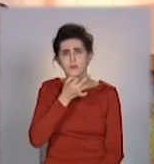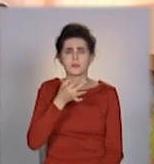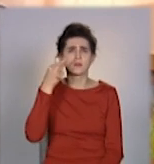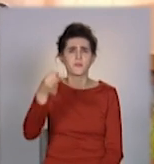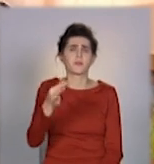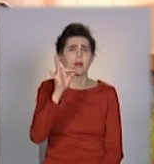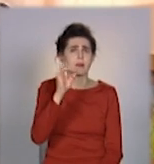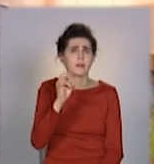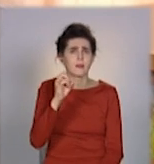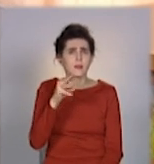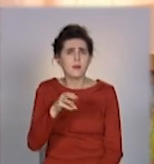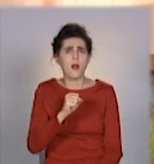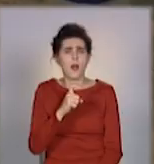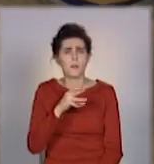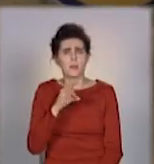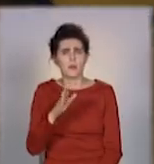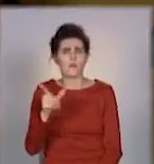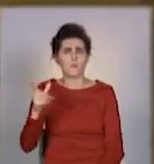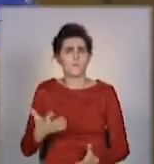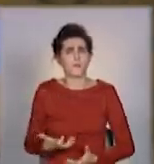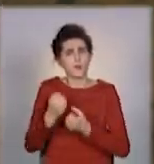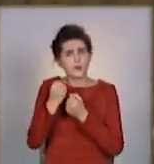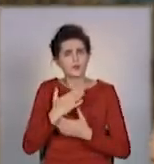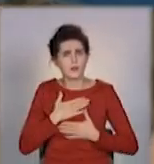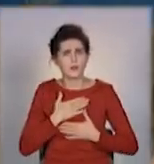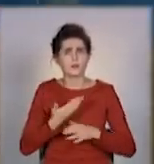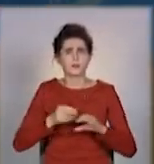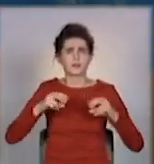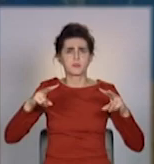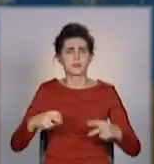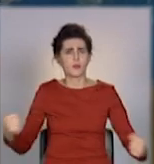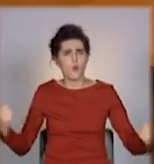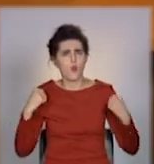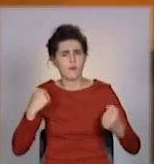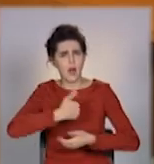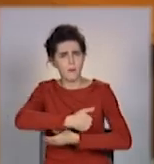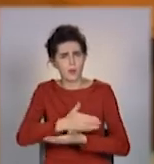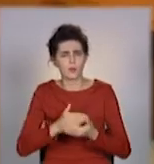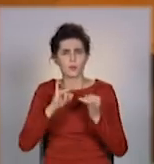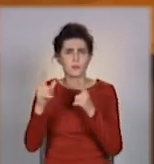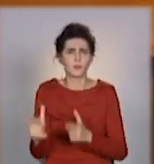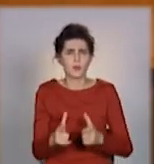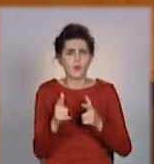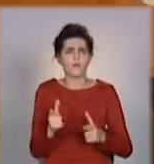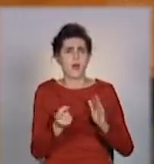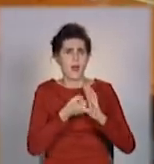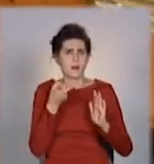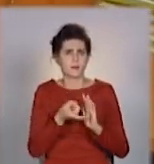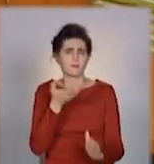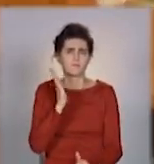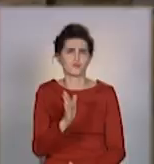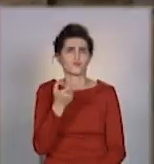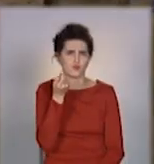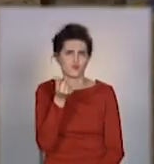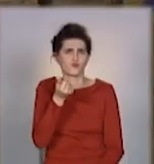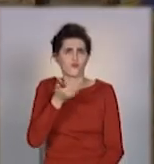огромне спасибо за його підтримку. З новеньким спортивним приладдям і підготовка до іспитів триватиме веселіше.